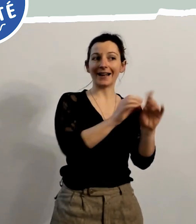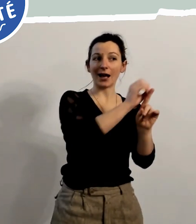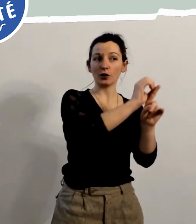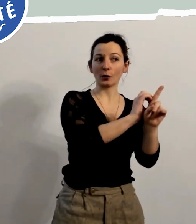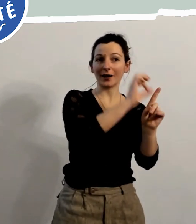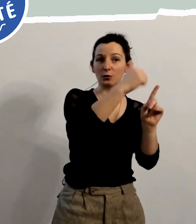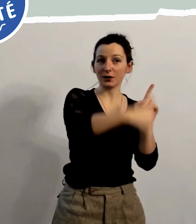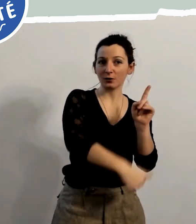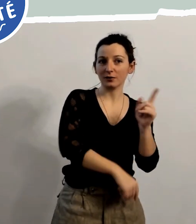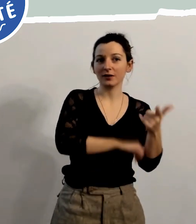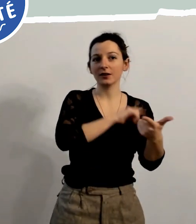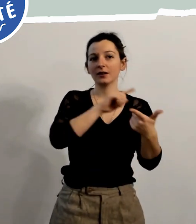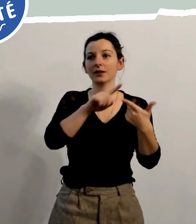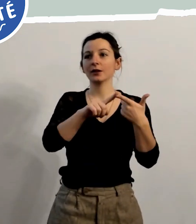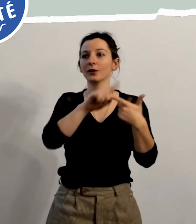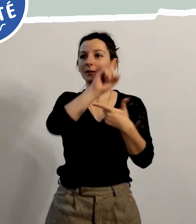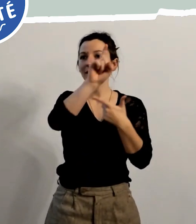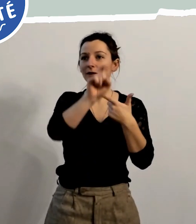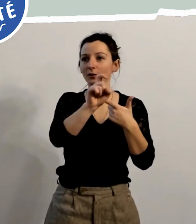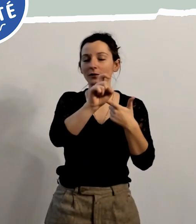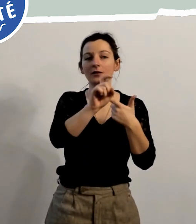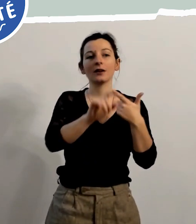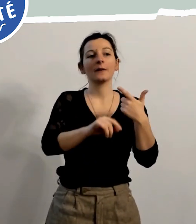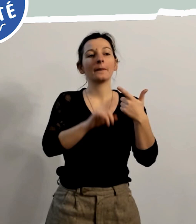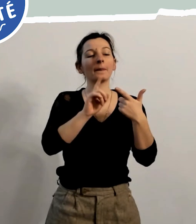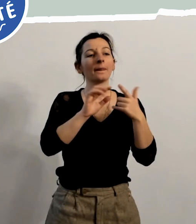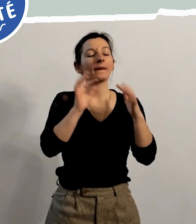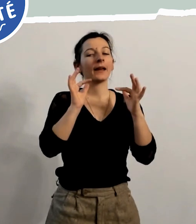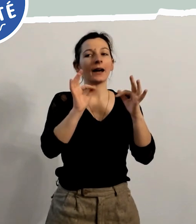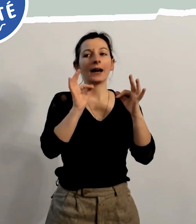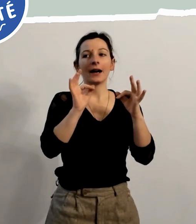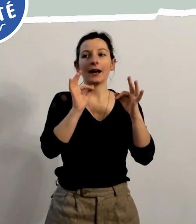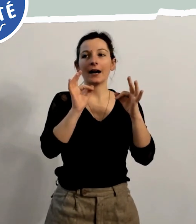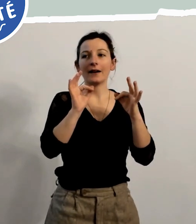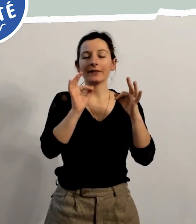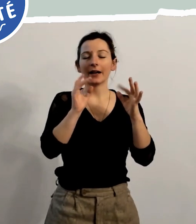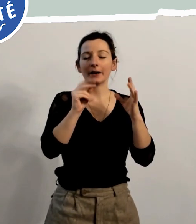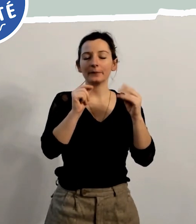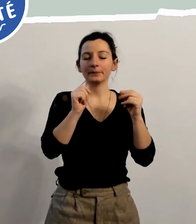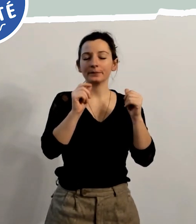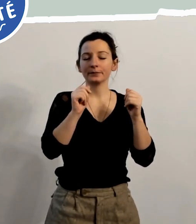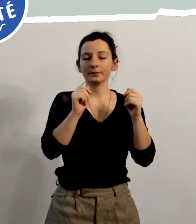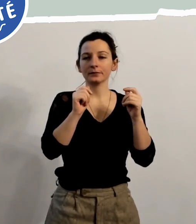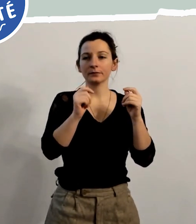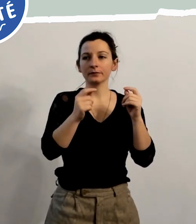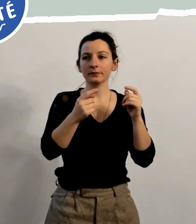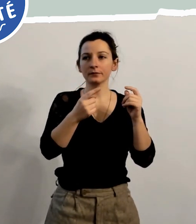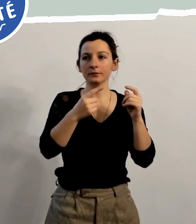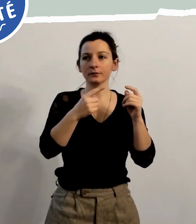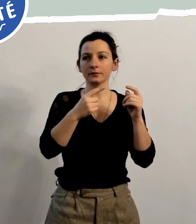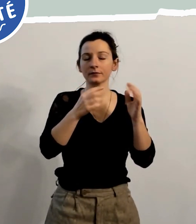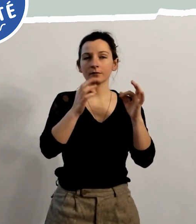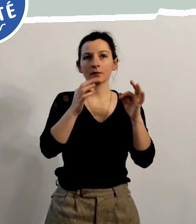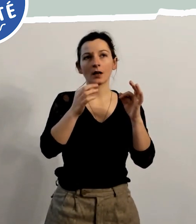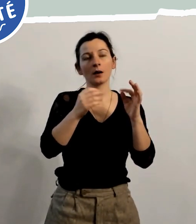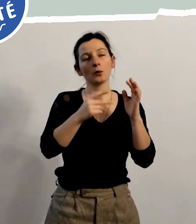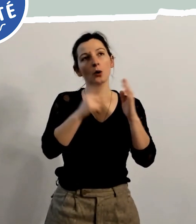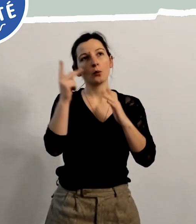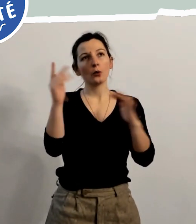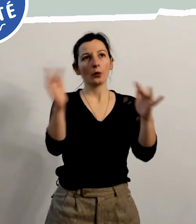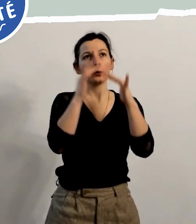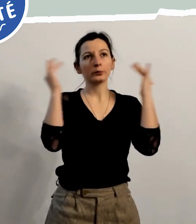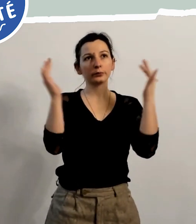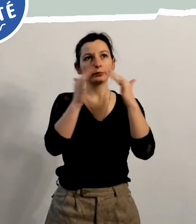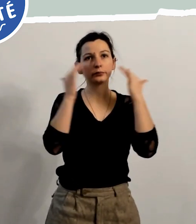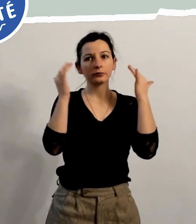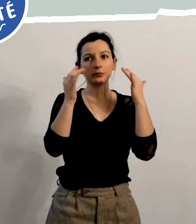l'environnement. Deuxième chose, c'est le point auquel on est de plus en plus exposé. Je dirais,